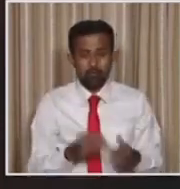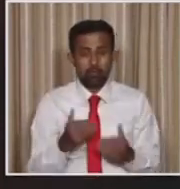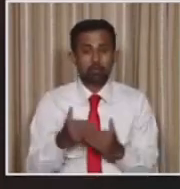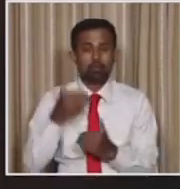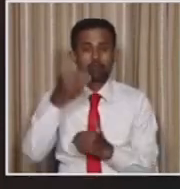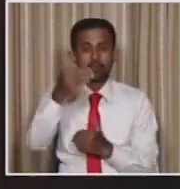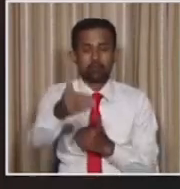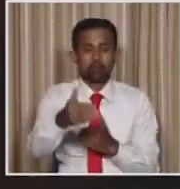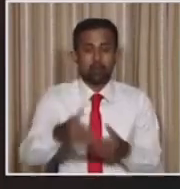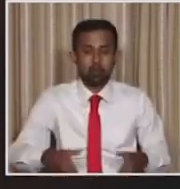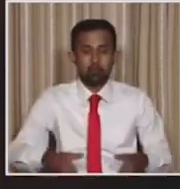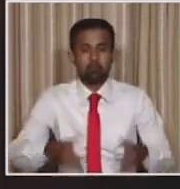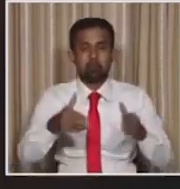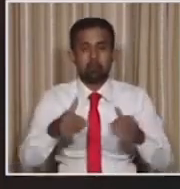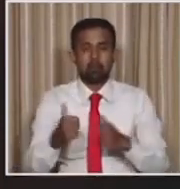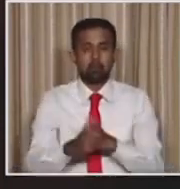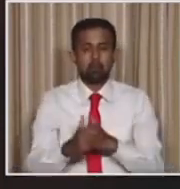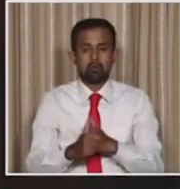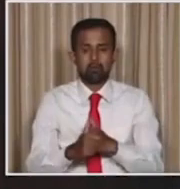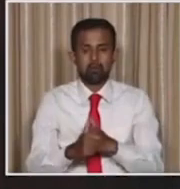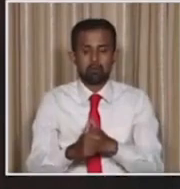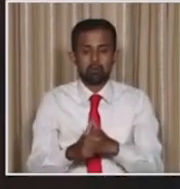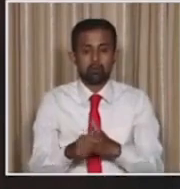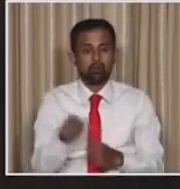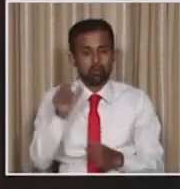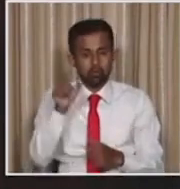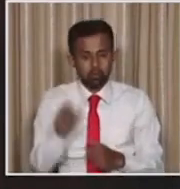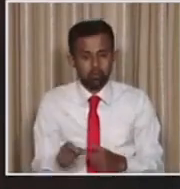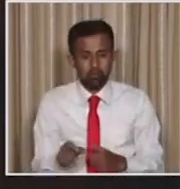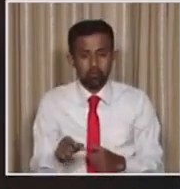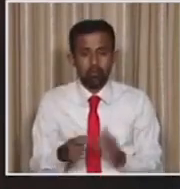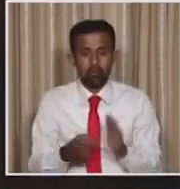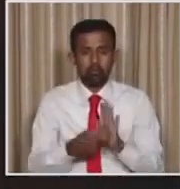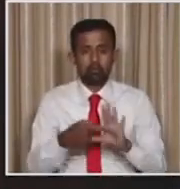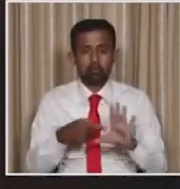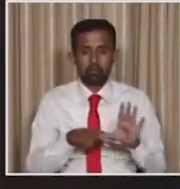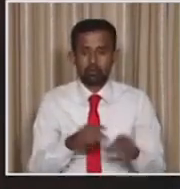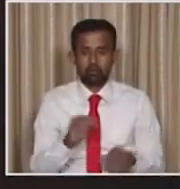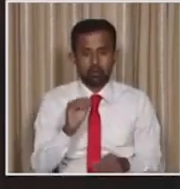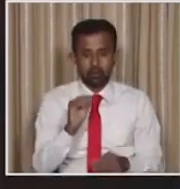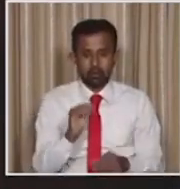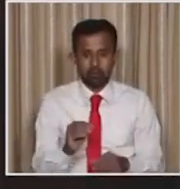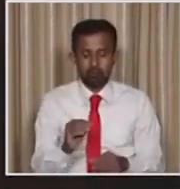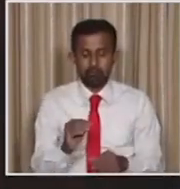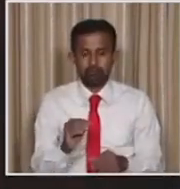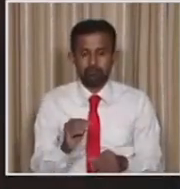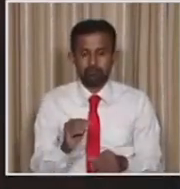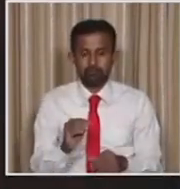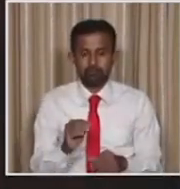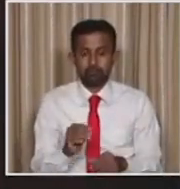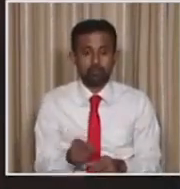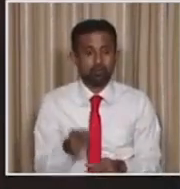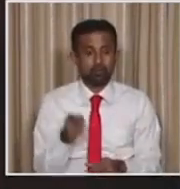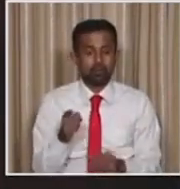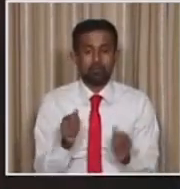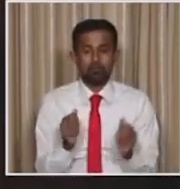අනාගතයට යන පාර හදාගන්න කවුරු හරි කෙනෙක් උත්සාහ කරනවා නම් ඒක